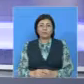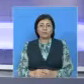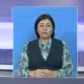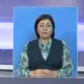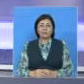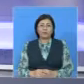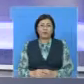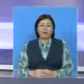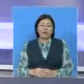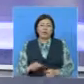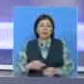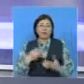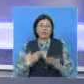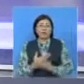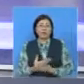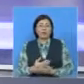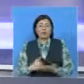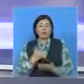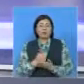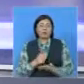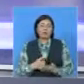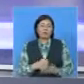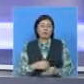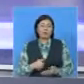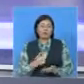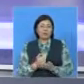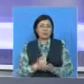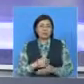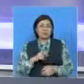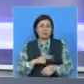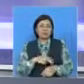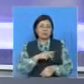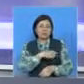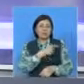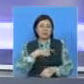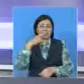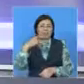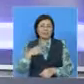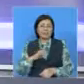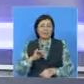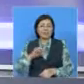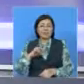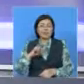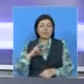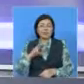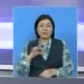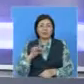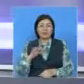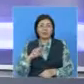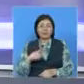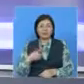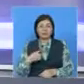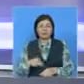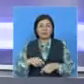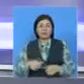И к новостям. Опубликовано новое постановление главного государственного санитарного врача Казахстана Ерлана Киясова. Отныне